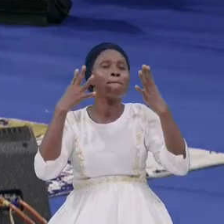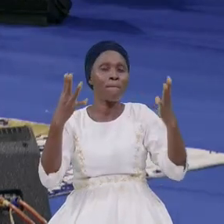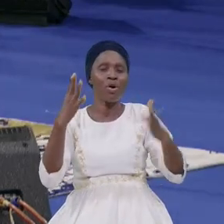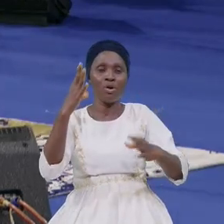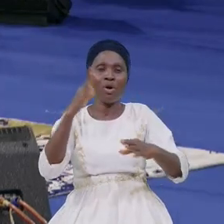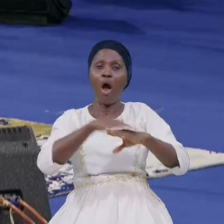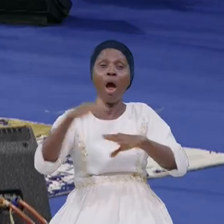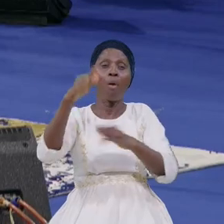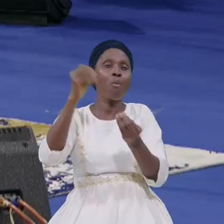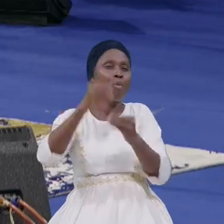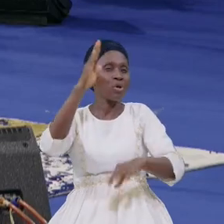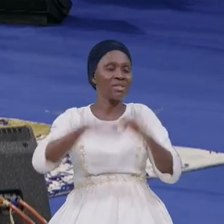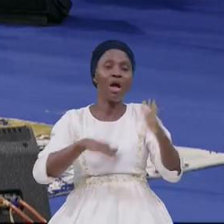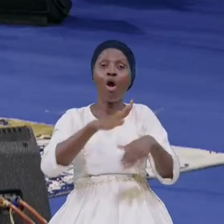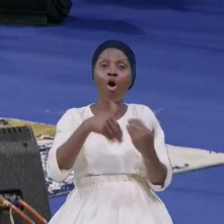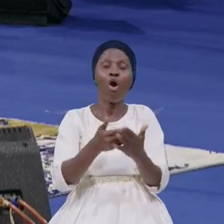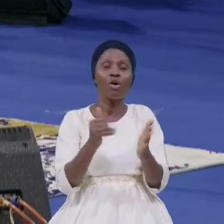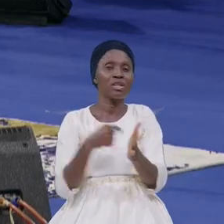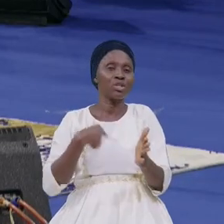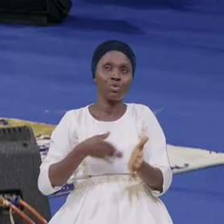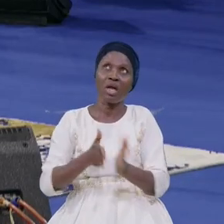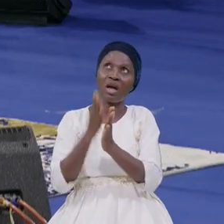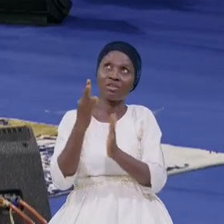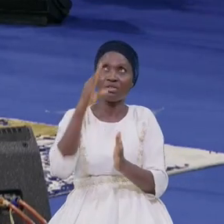nous demandons ou pensons.